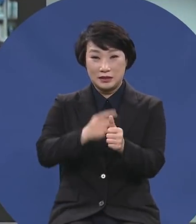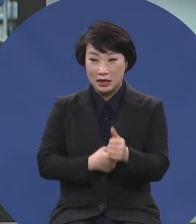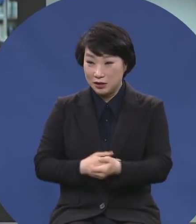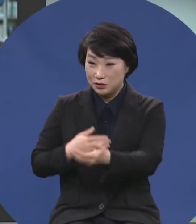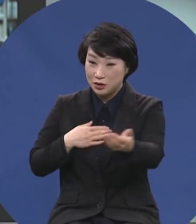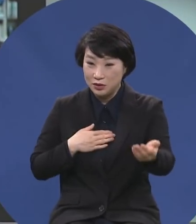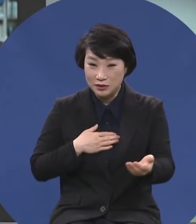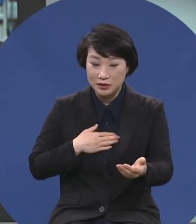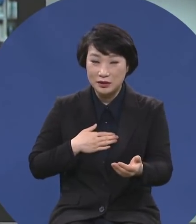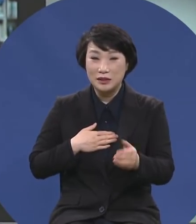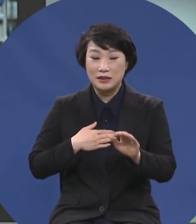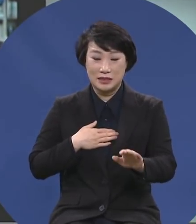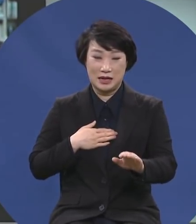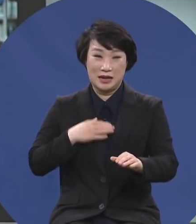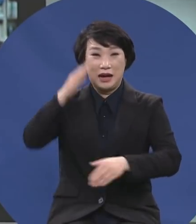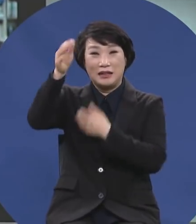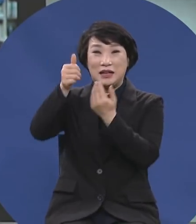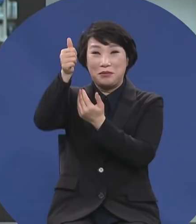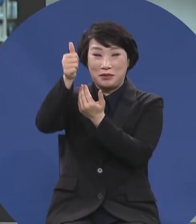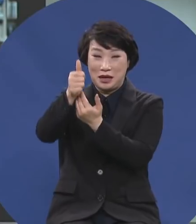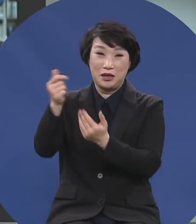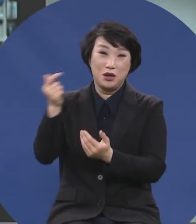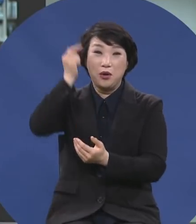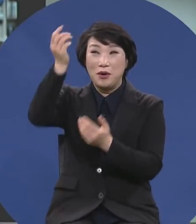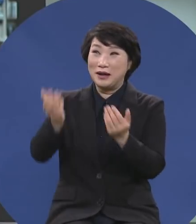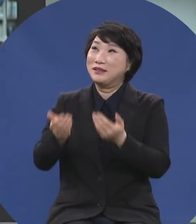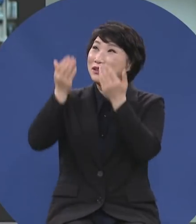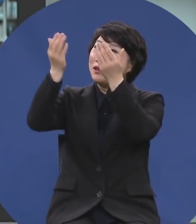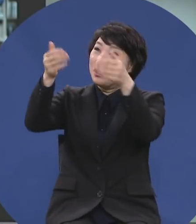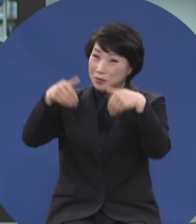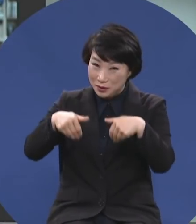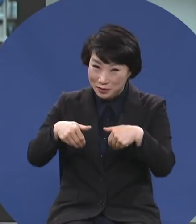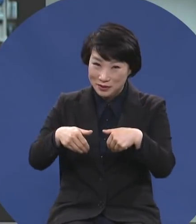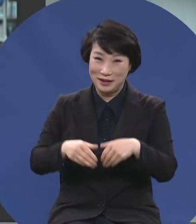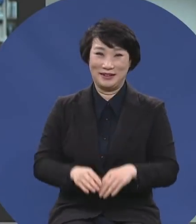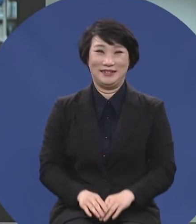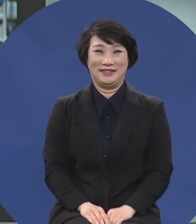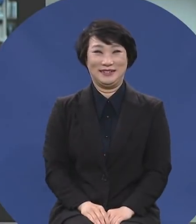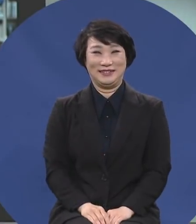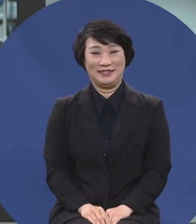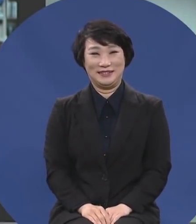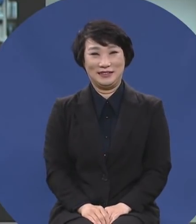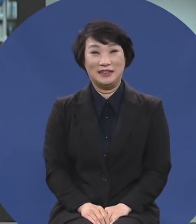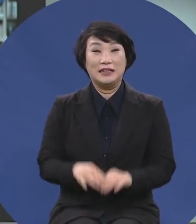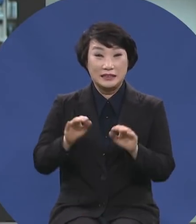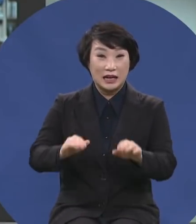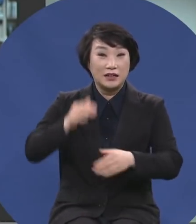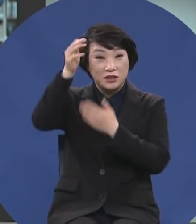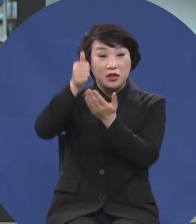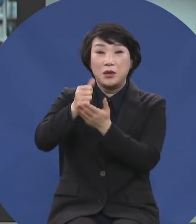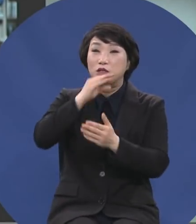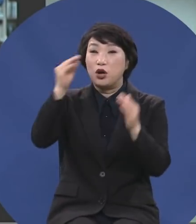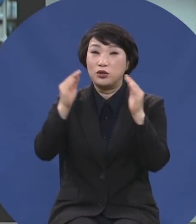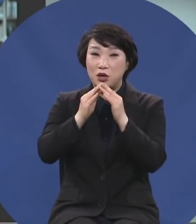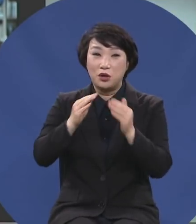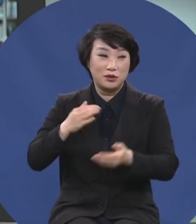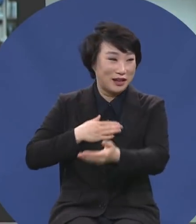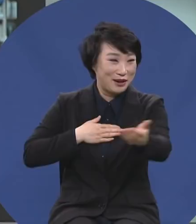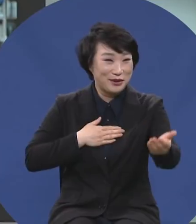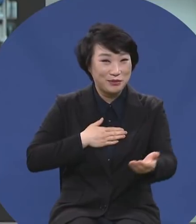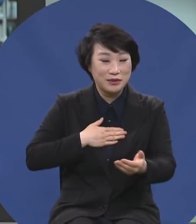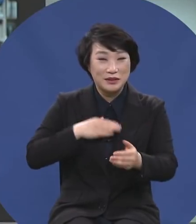그러므로 아주 하나님께 영광을 돌려야 할 것이니라. 성령의 전은